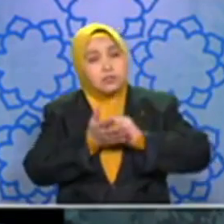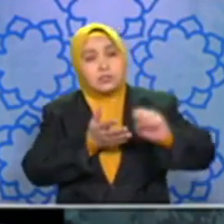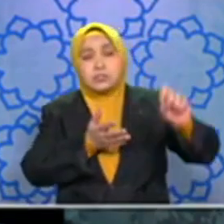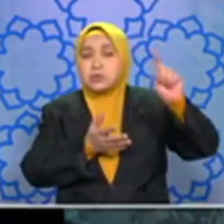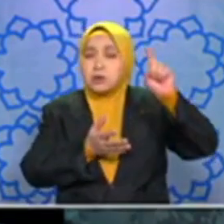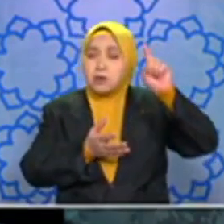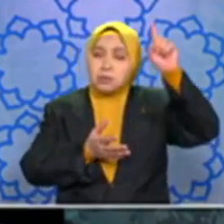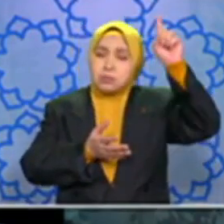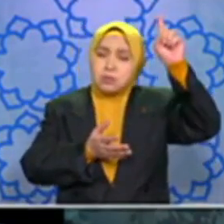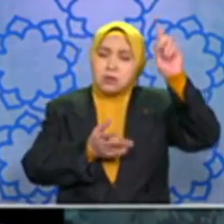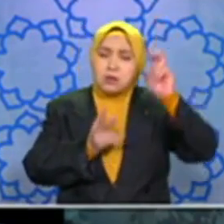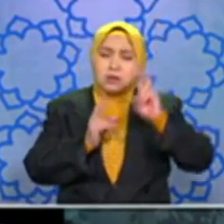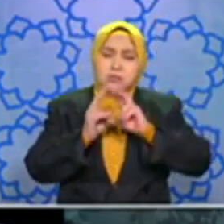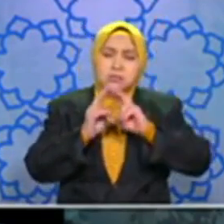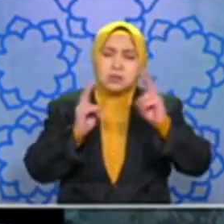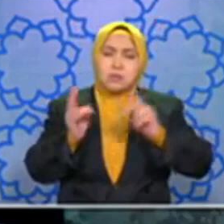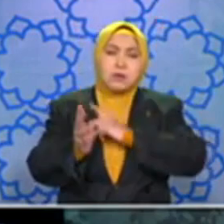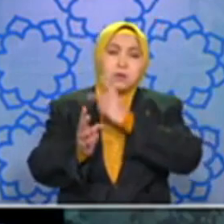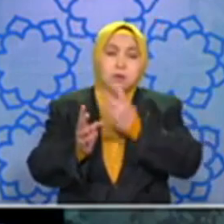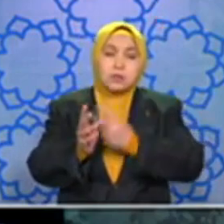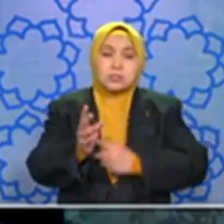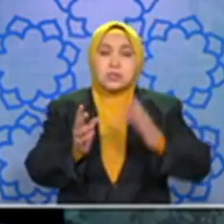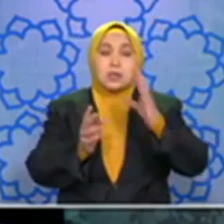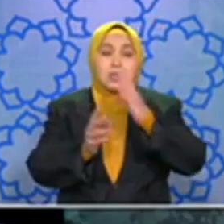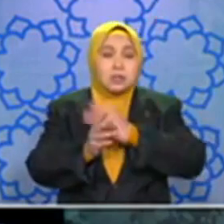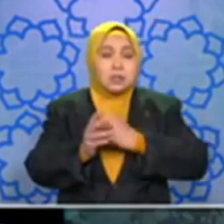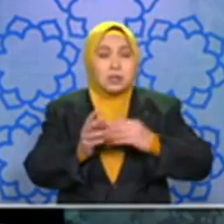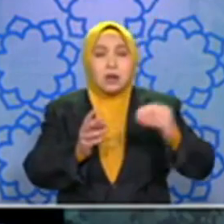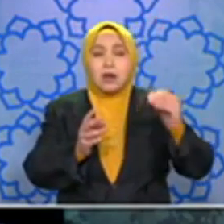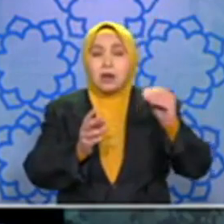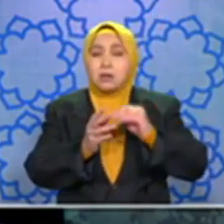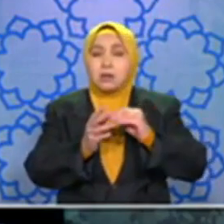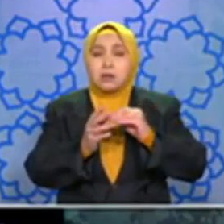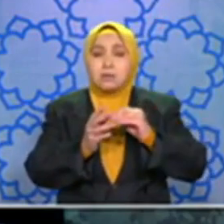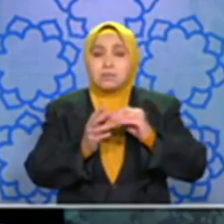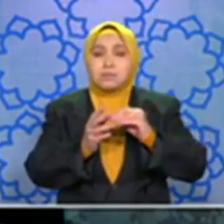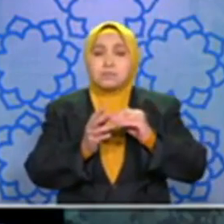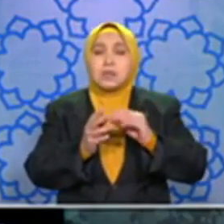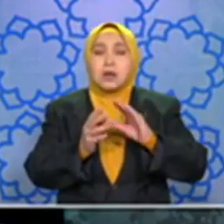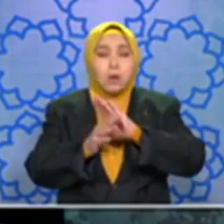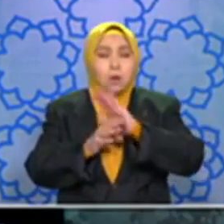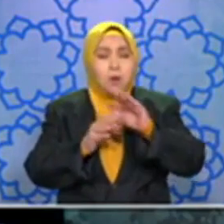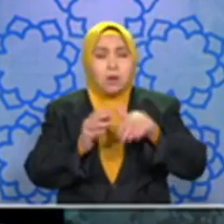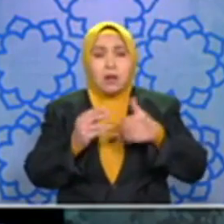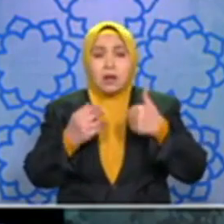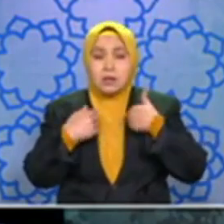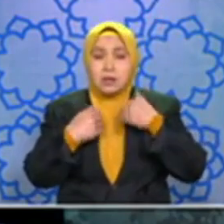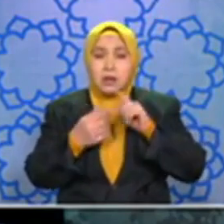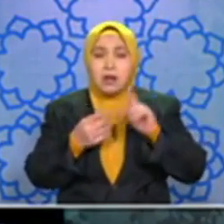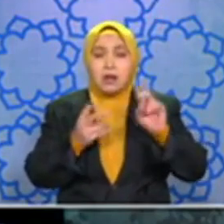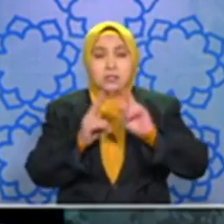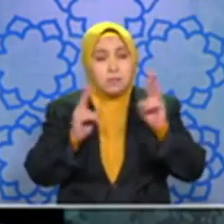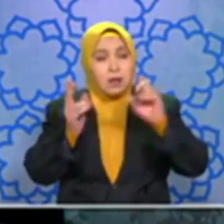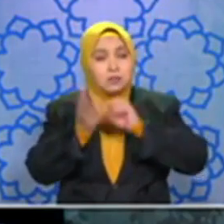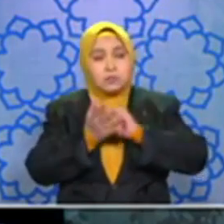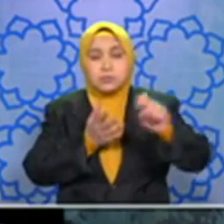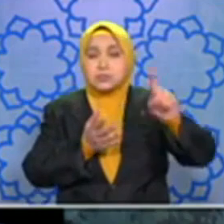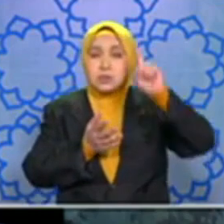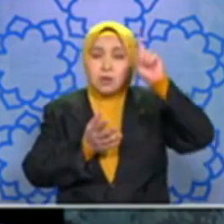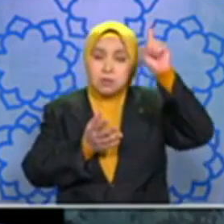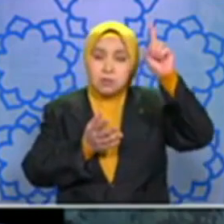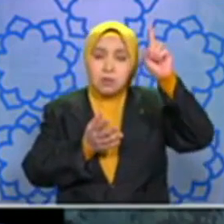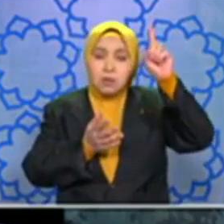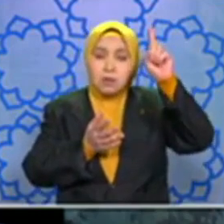subhanallah wa bihamdihi, adada khalqihi wa ridha